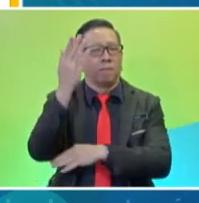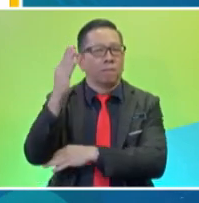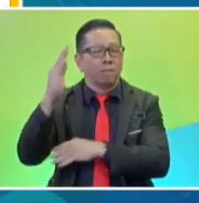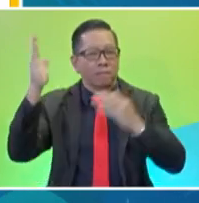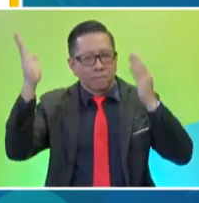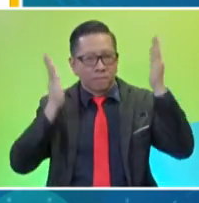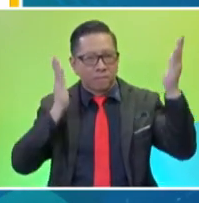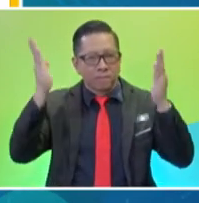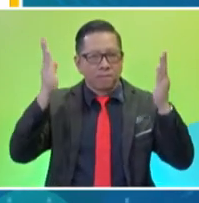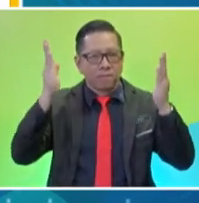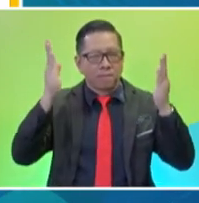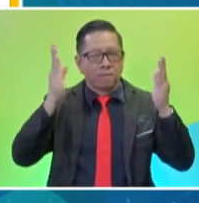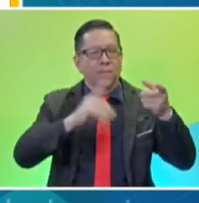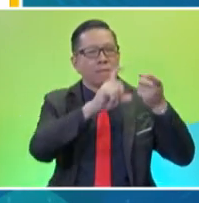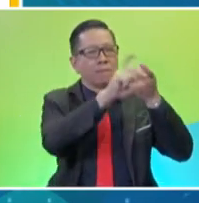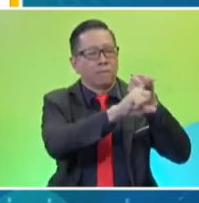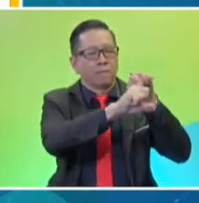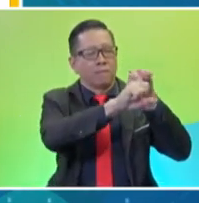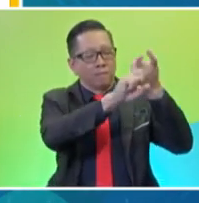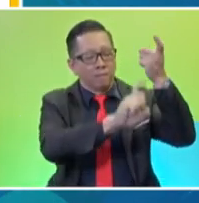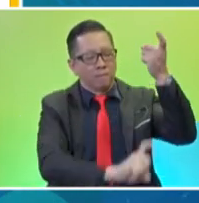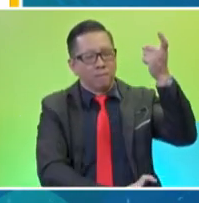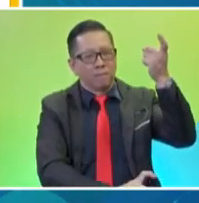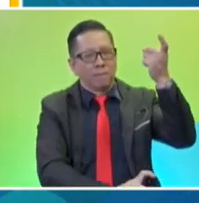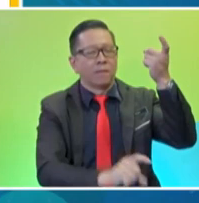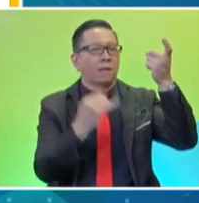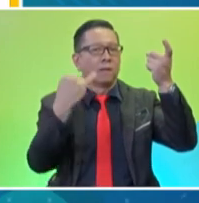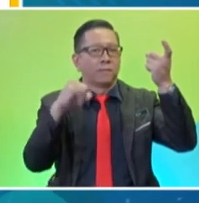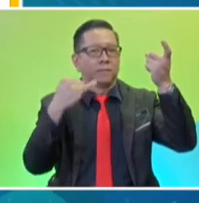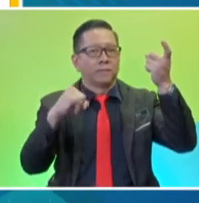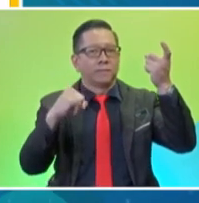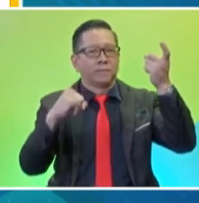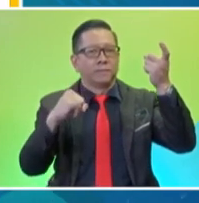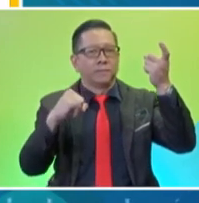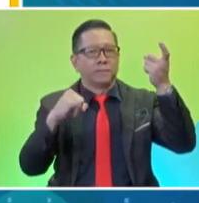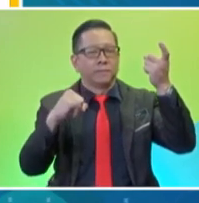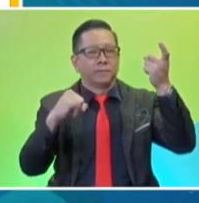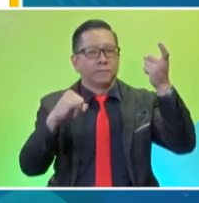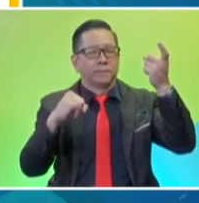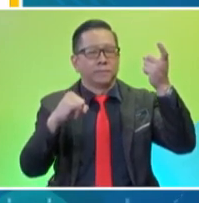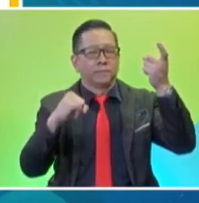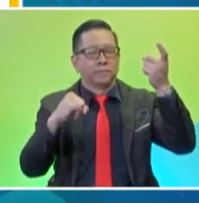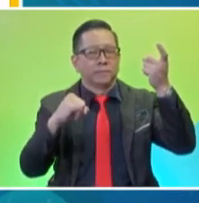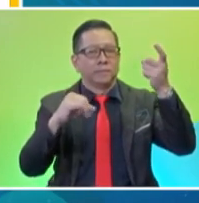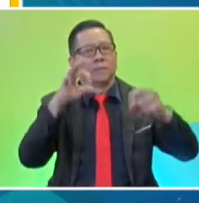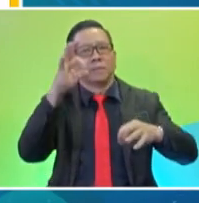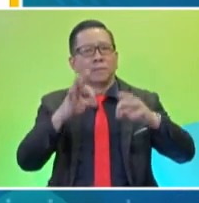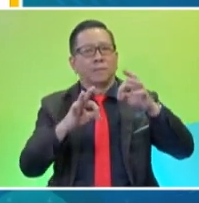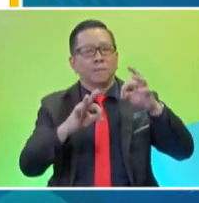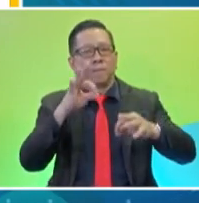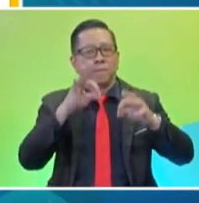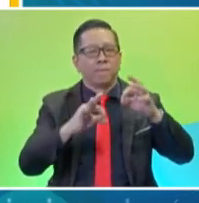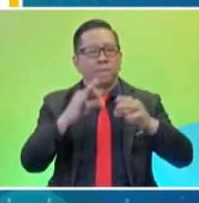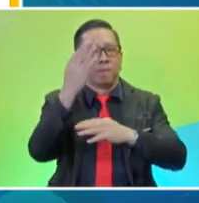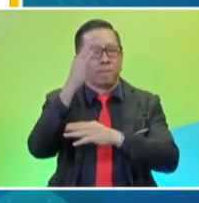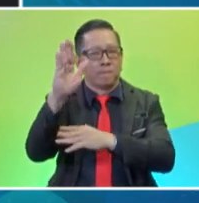hendaklah dipasang secara melintang dan tidak boleh dipasang secara mendekat jika tidak dikibarkan